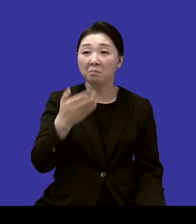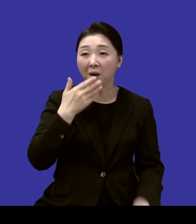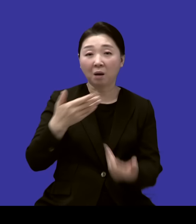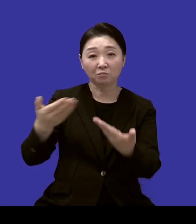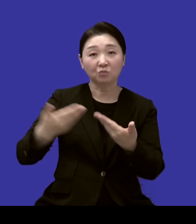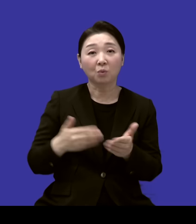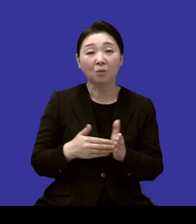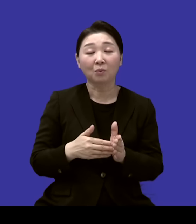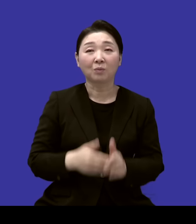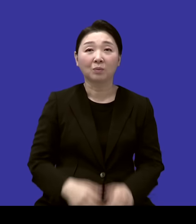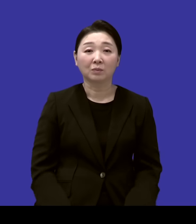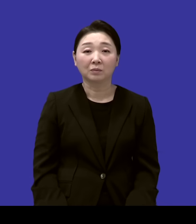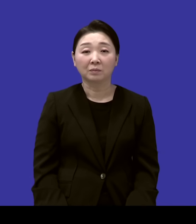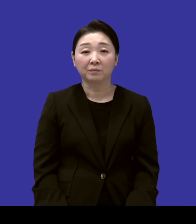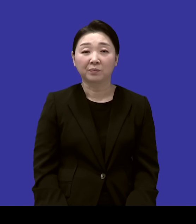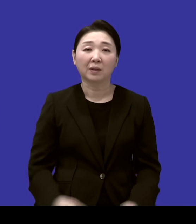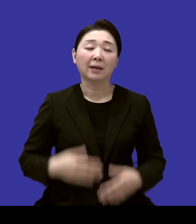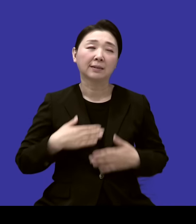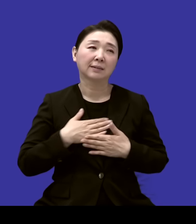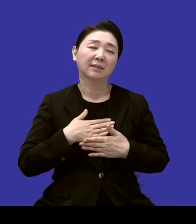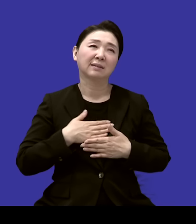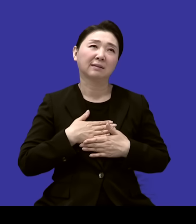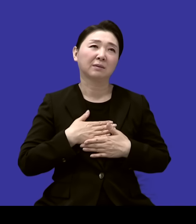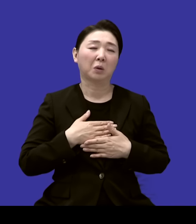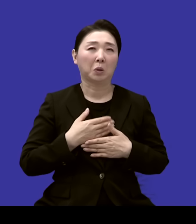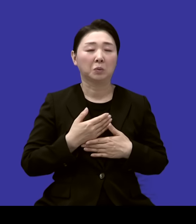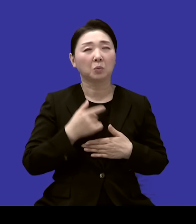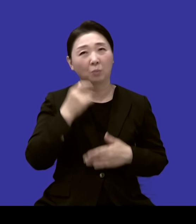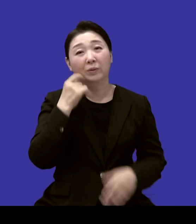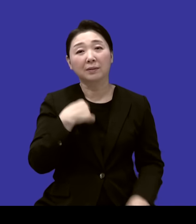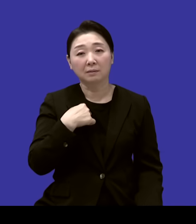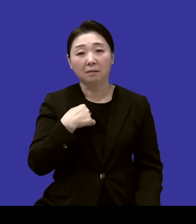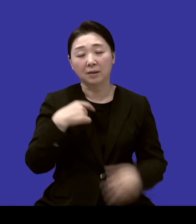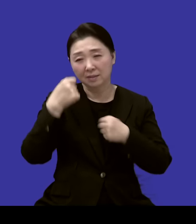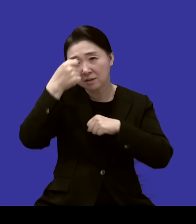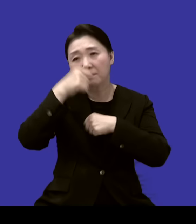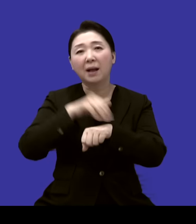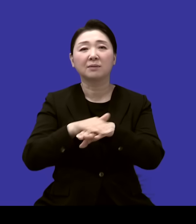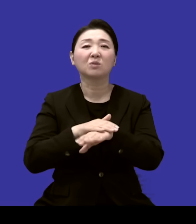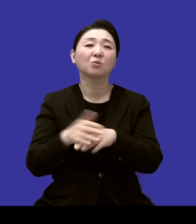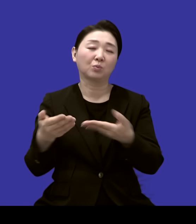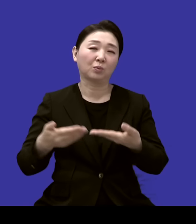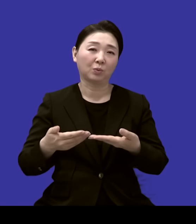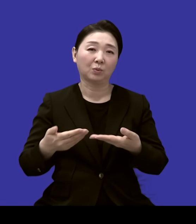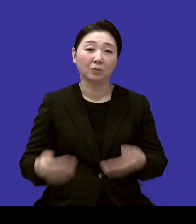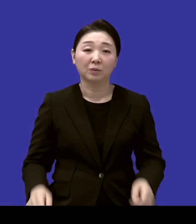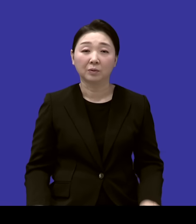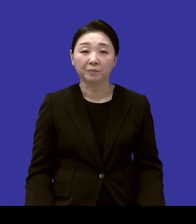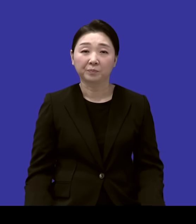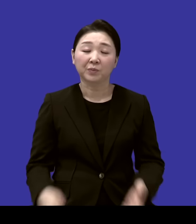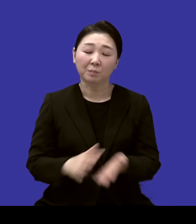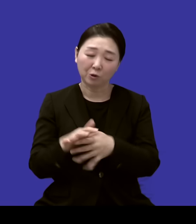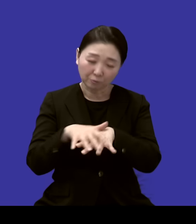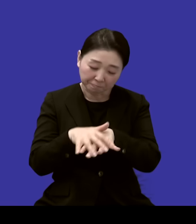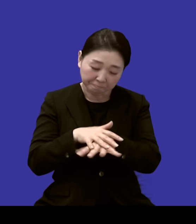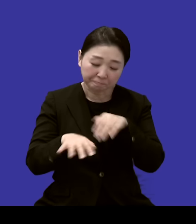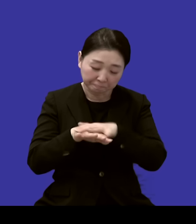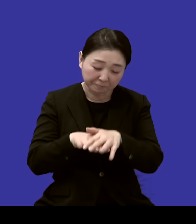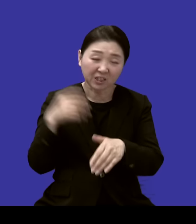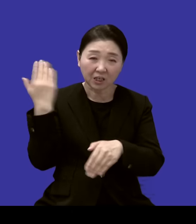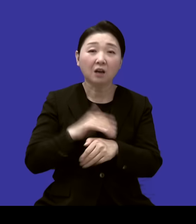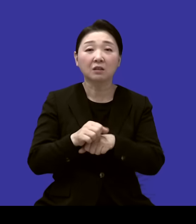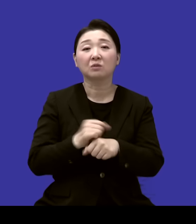기억에 났던 게 제가 씻지를 잘 못했거든요. 네. 이분이 항상 제 발을 씻어주셨어요. 항상 비누로 뽀득뽀득하게 씻어주셨는데